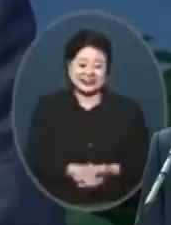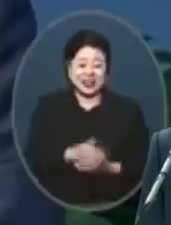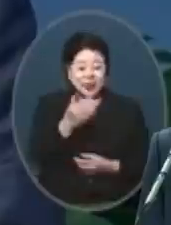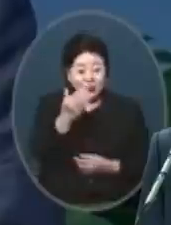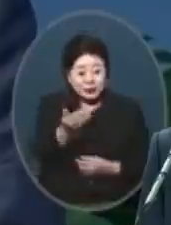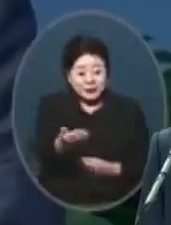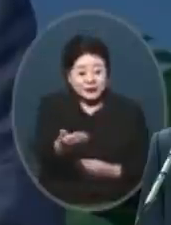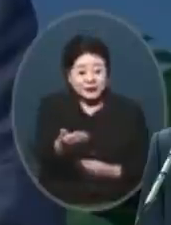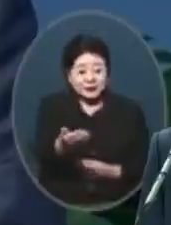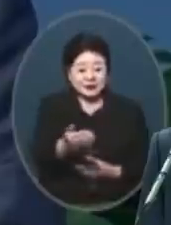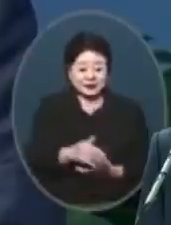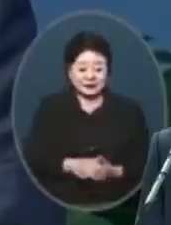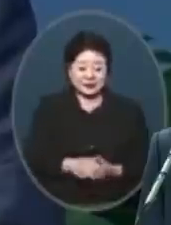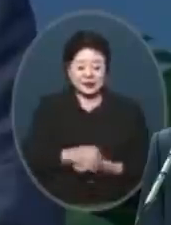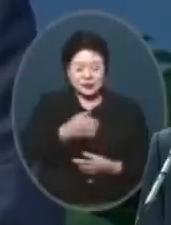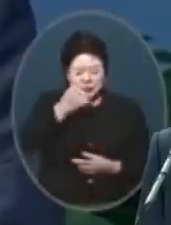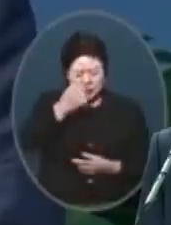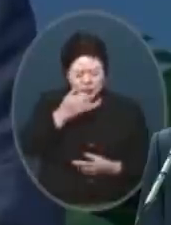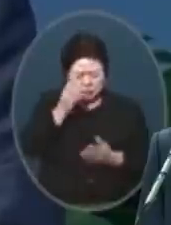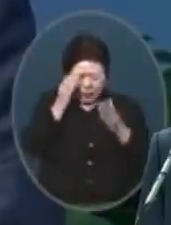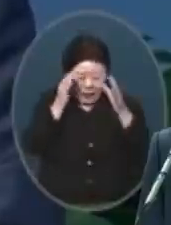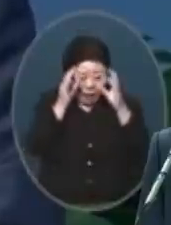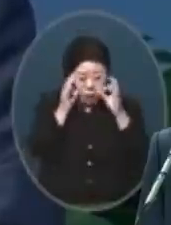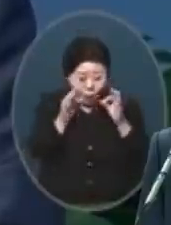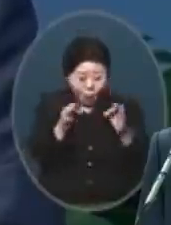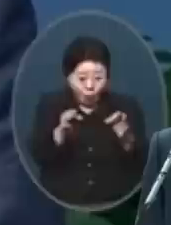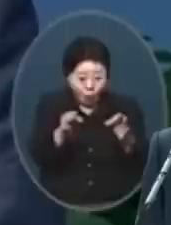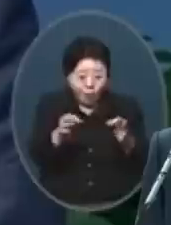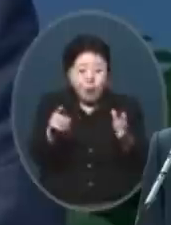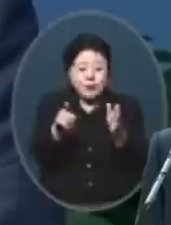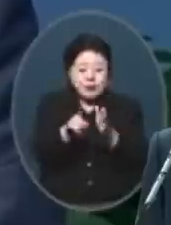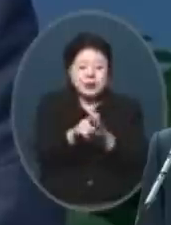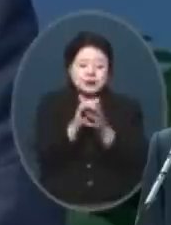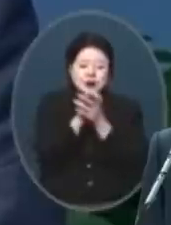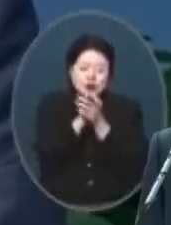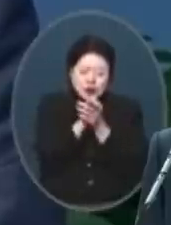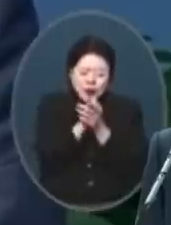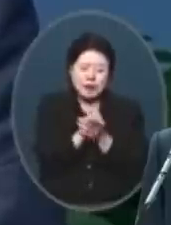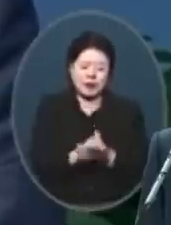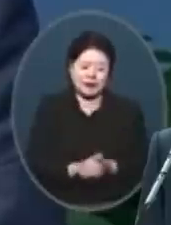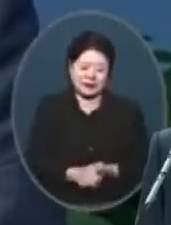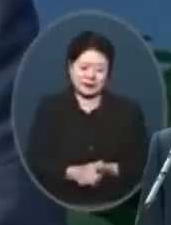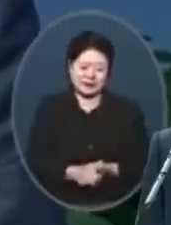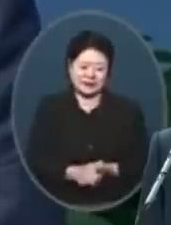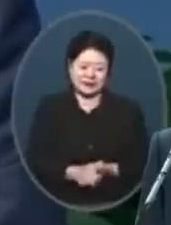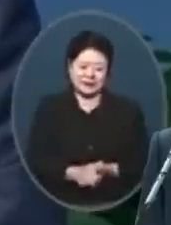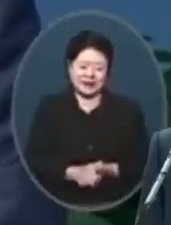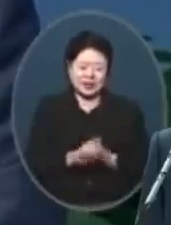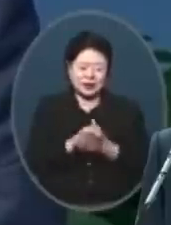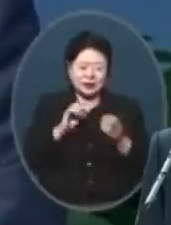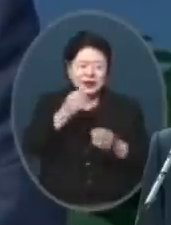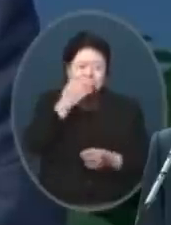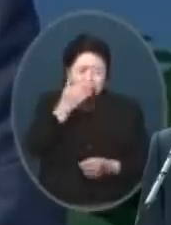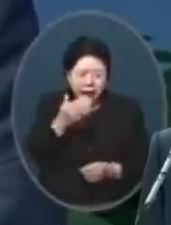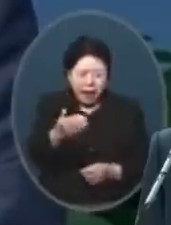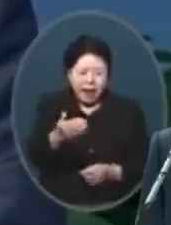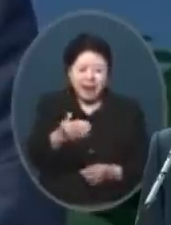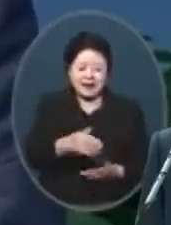여러분이 꿈을 바라보고 믿음으로 기도하면 그 기도가